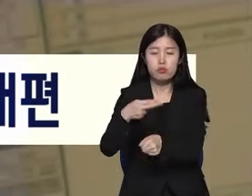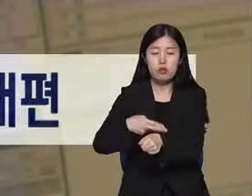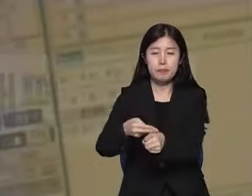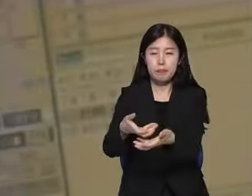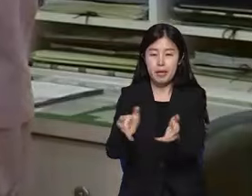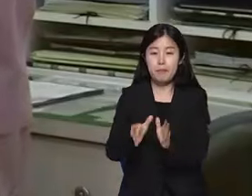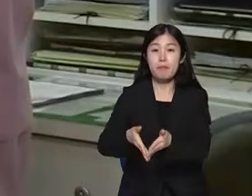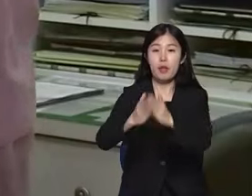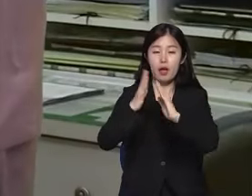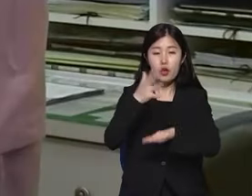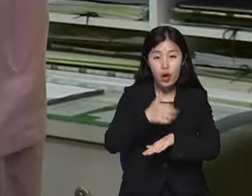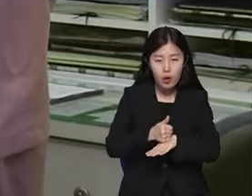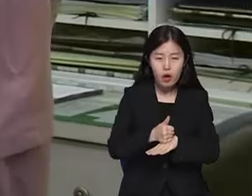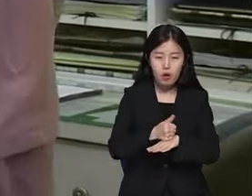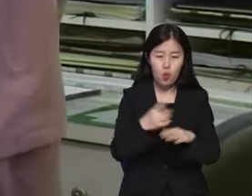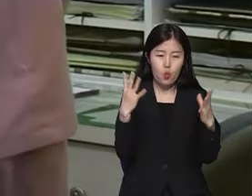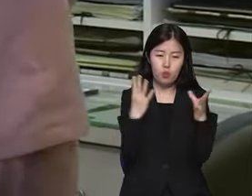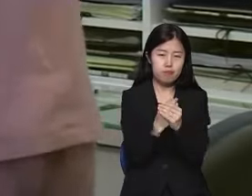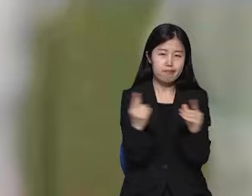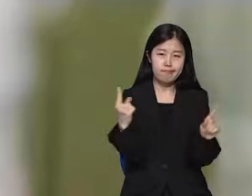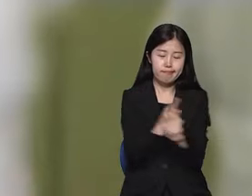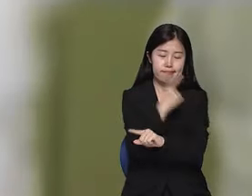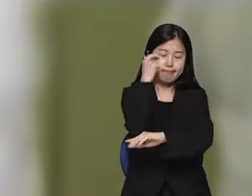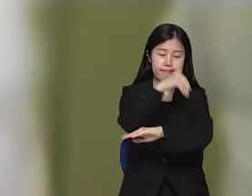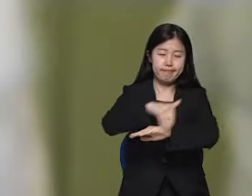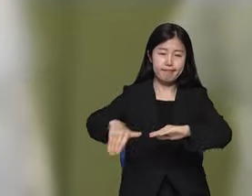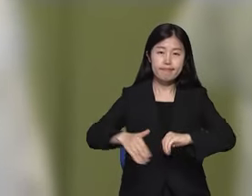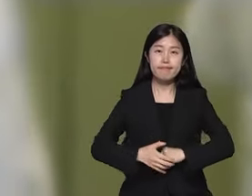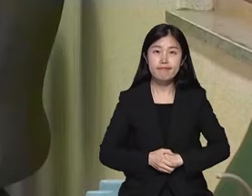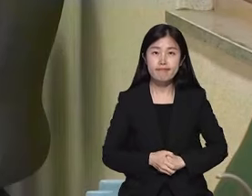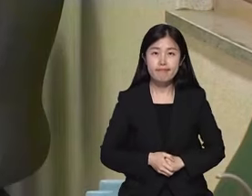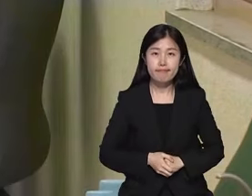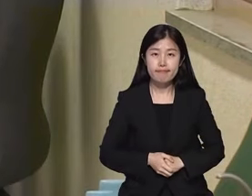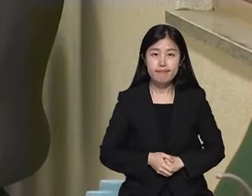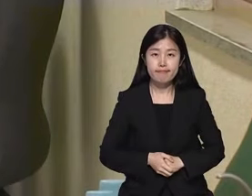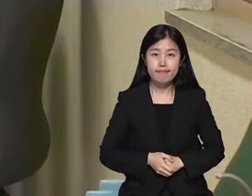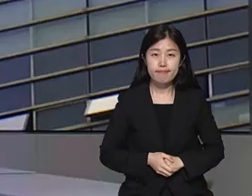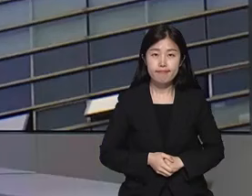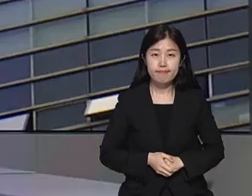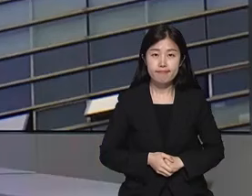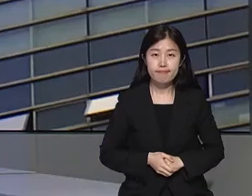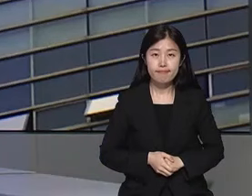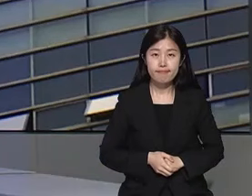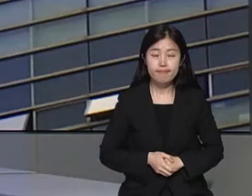의존했던 진료체계를 전문의 중심으로 재편할 계획입니다.